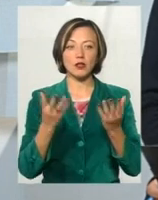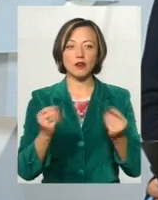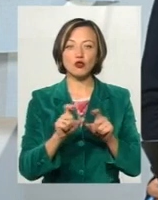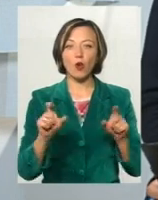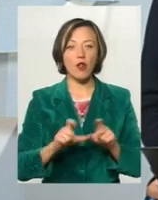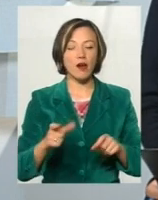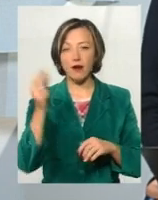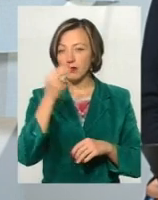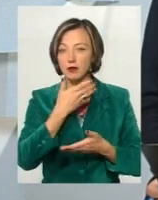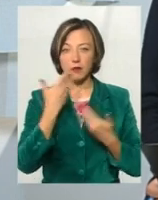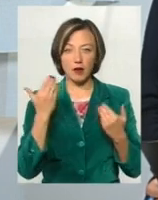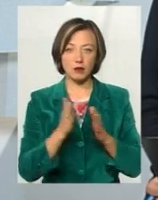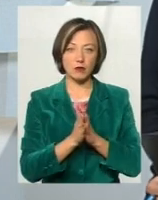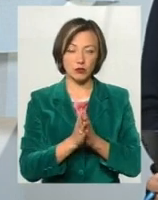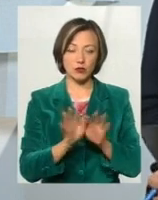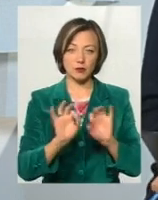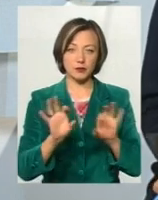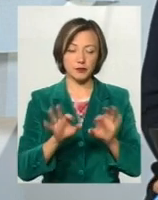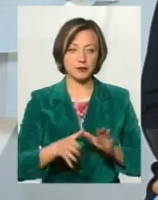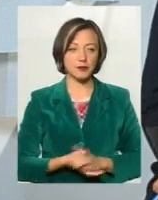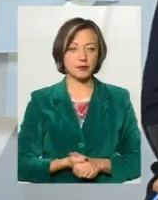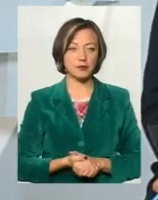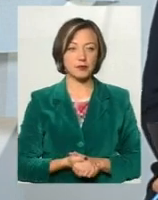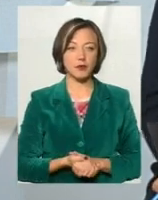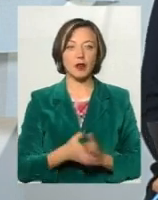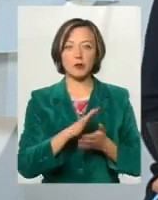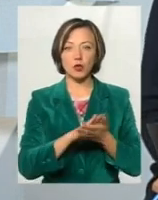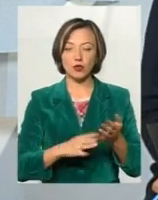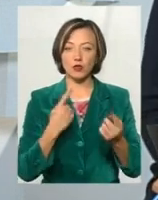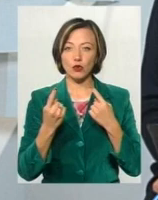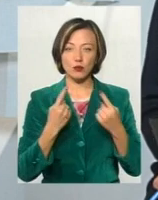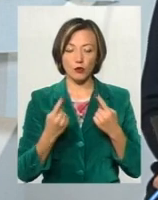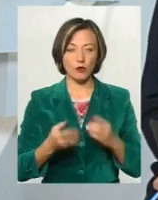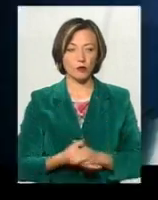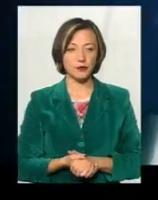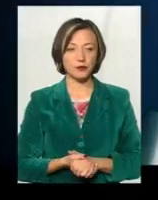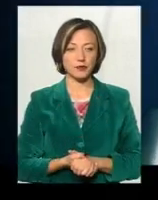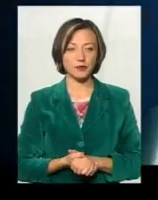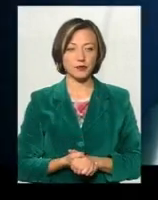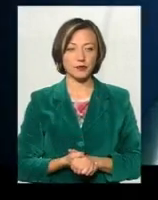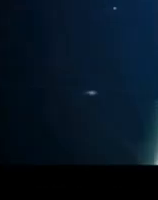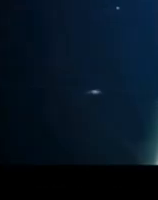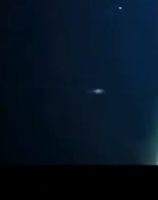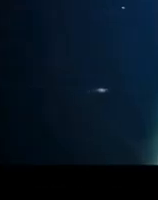школах немає. Прошу показати цей сюжет, і ми продовжимо нашу дискусію.